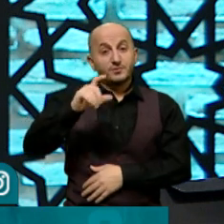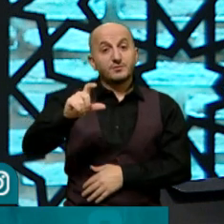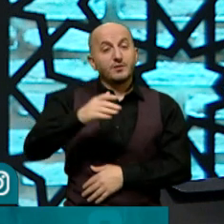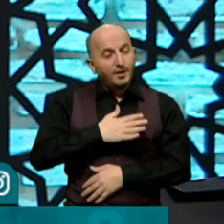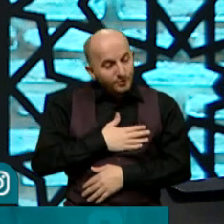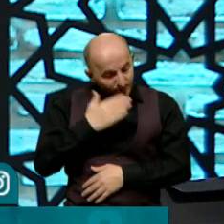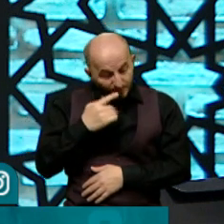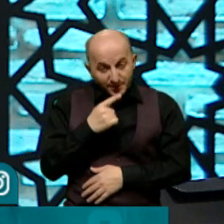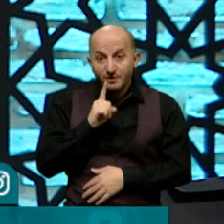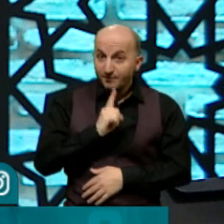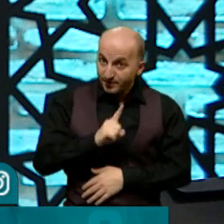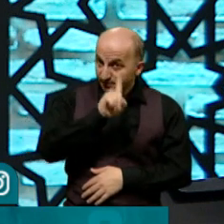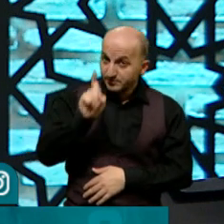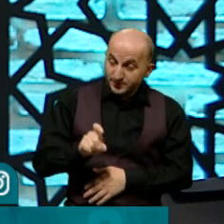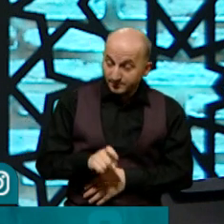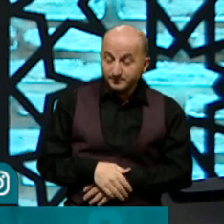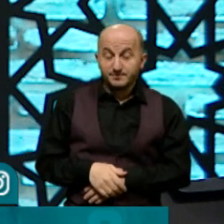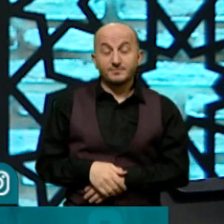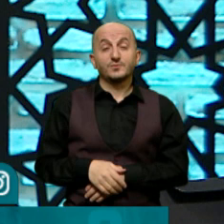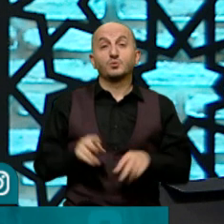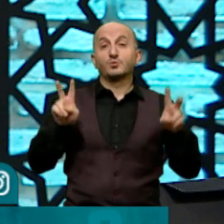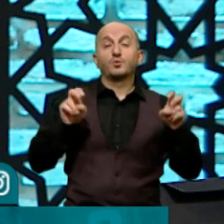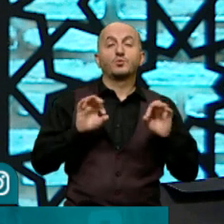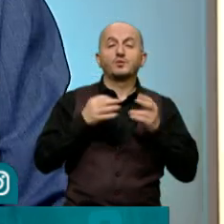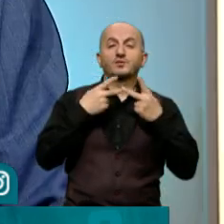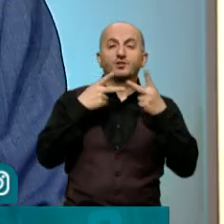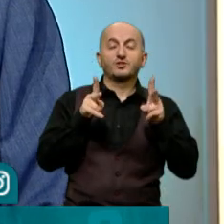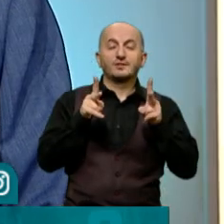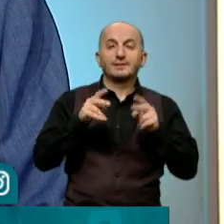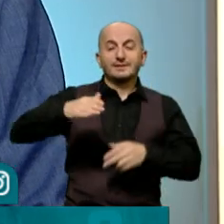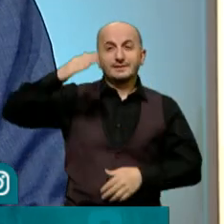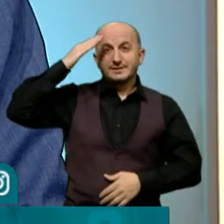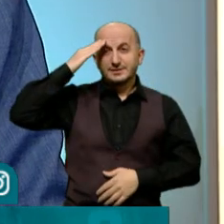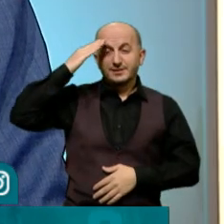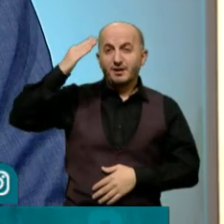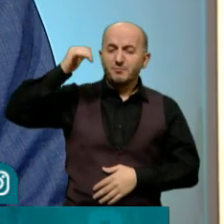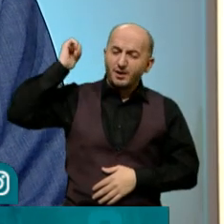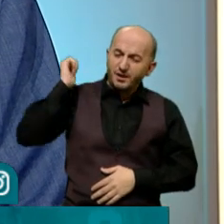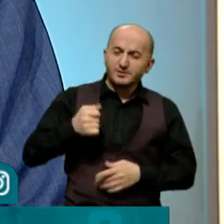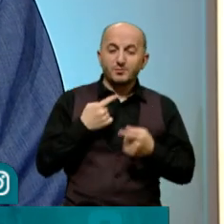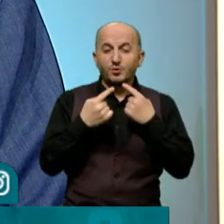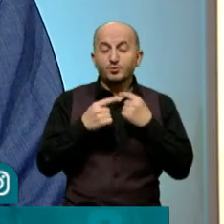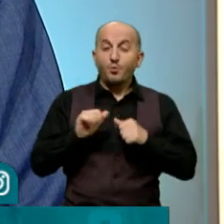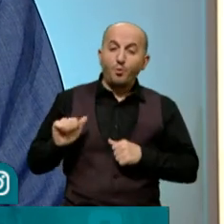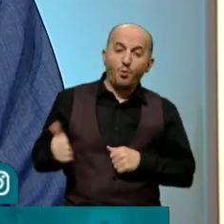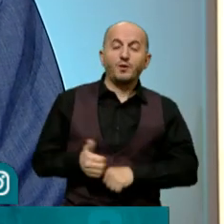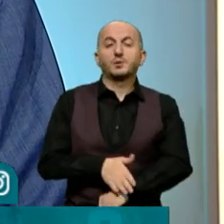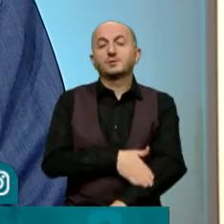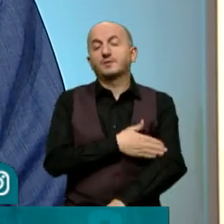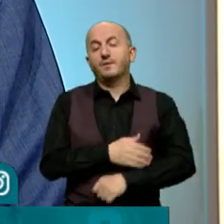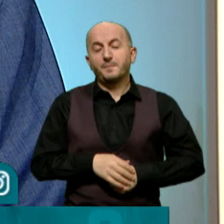almak farz mı? Bu hususu nasıl açıklarsınız demiş. Şimdi selam her zaman konuştuğumuz gibi önemli bir ibadet.